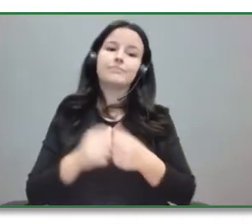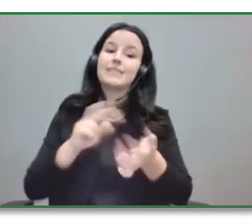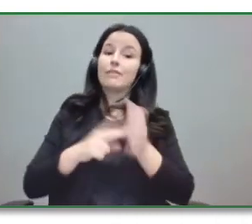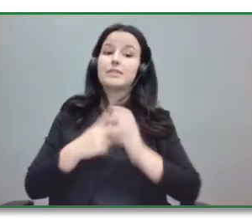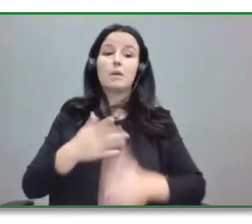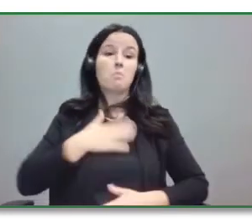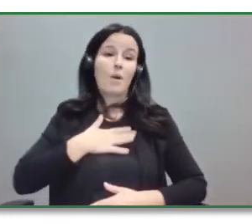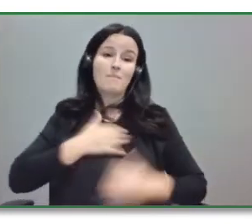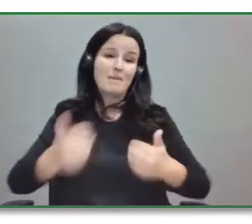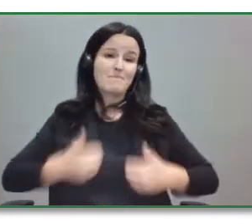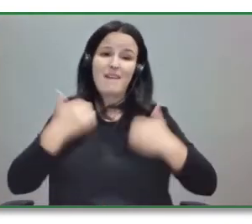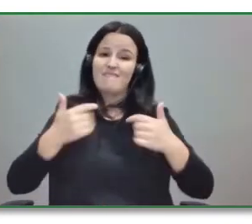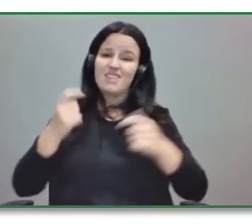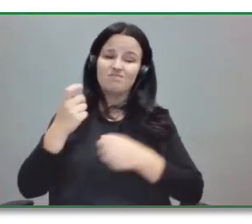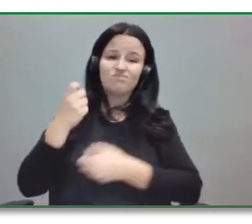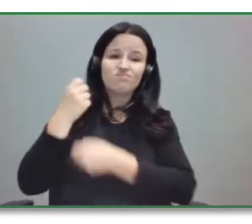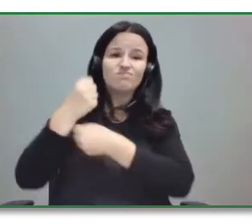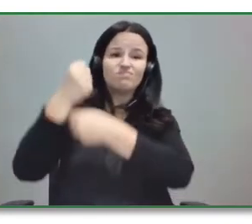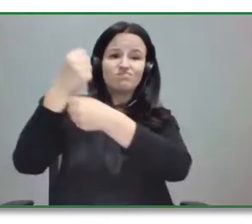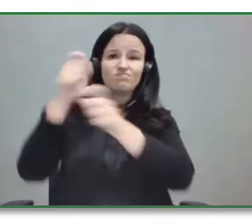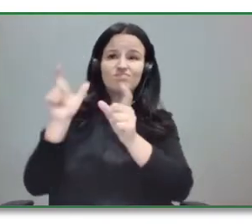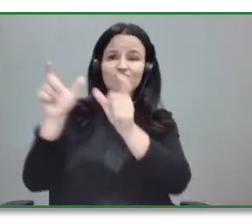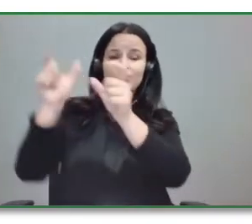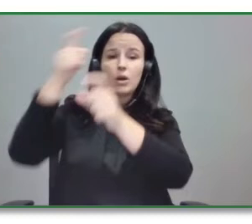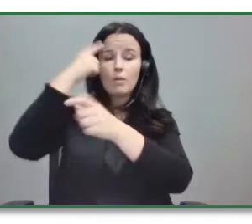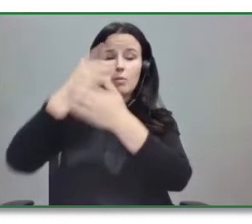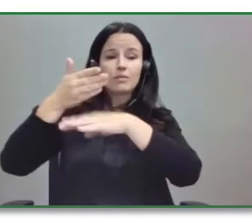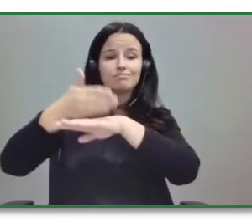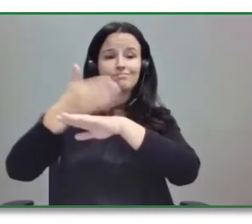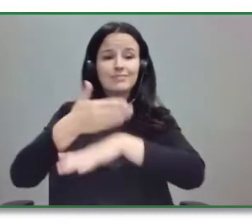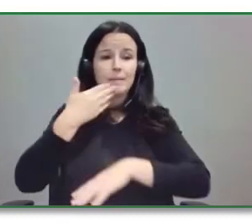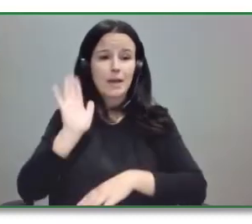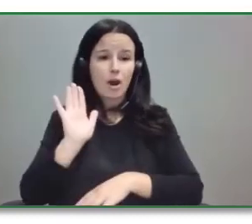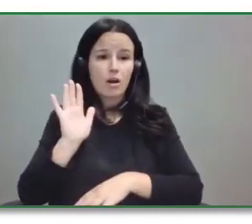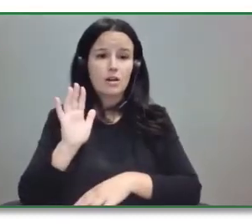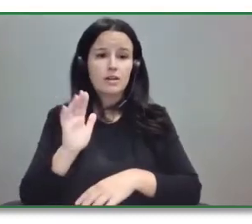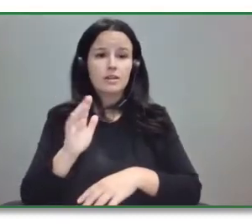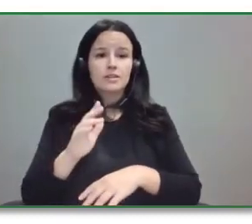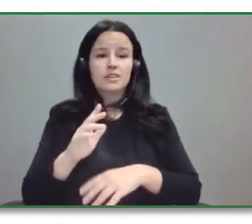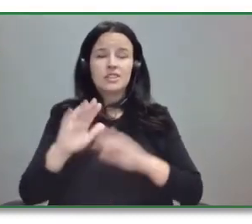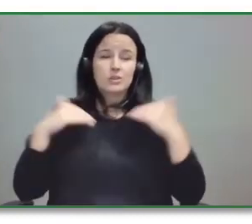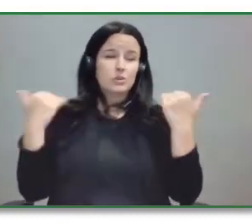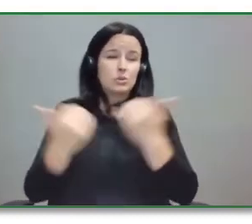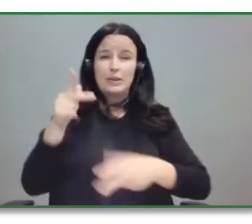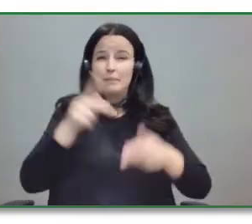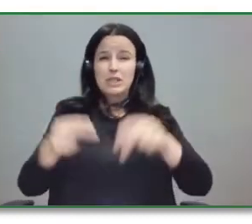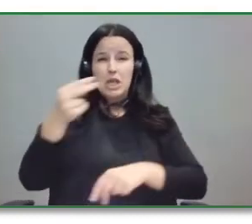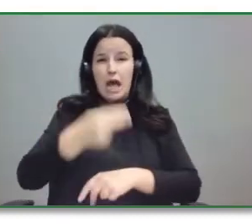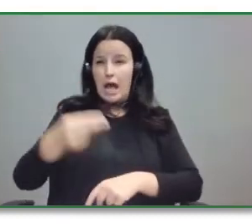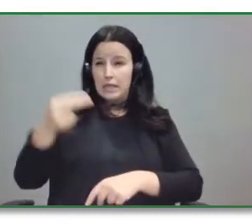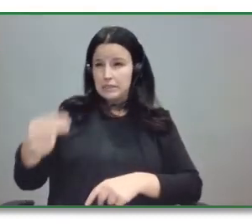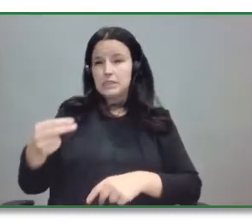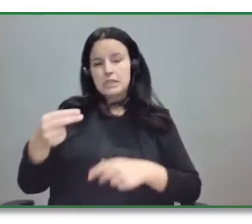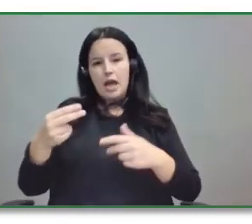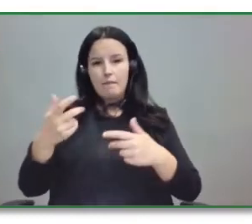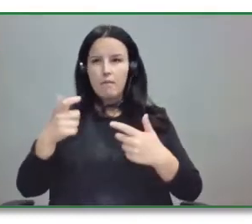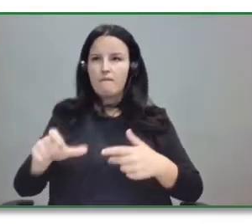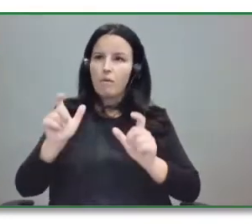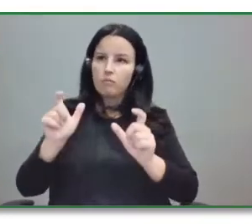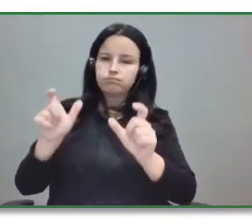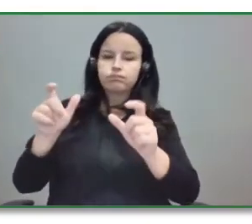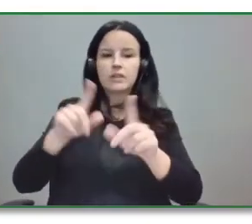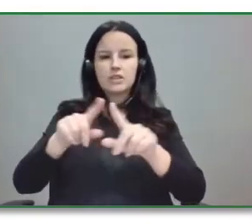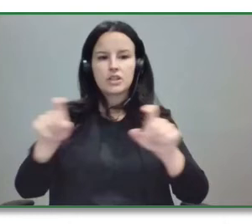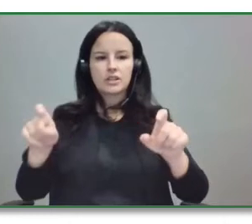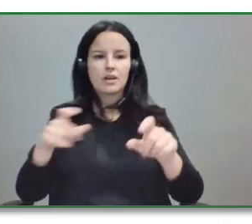à militer pour un meilleur accès. Bien sûr, ce n'est pas aux personnes handicapées qu'il incombe de faire respecter leurs droits, mais j'ai constaté que lorsqu'on essaie d'obtenir